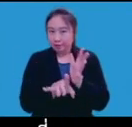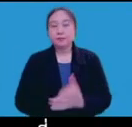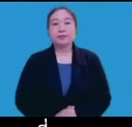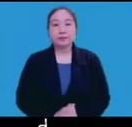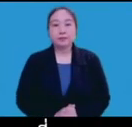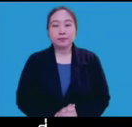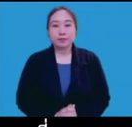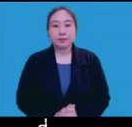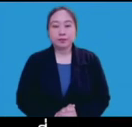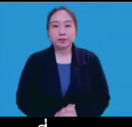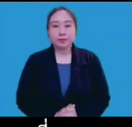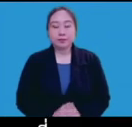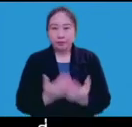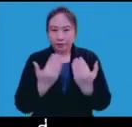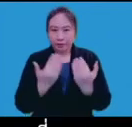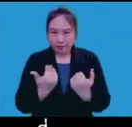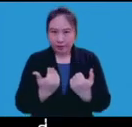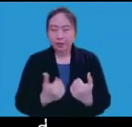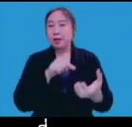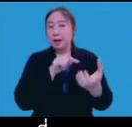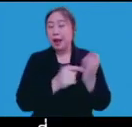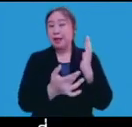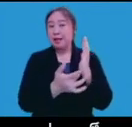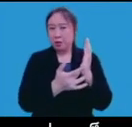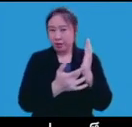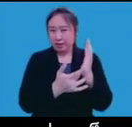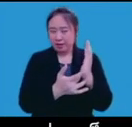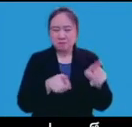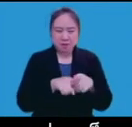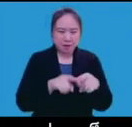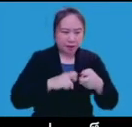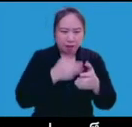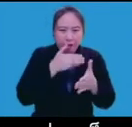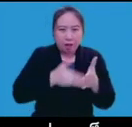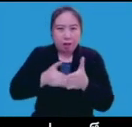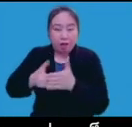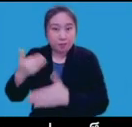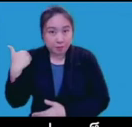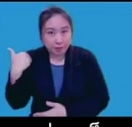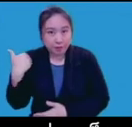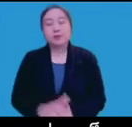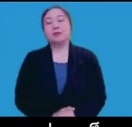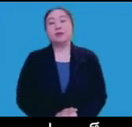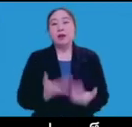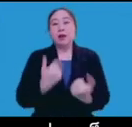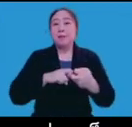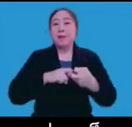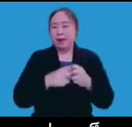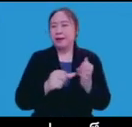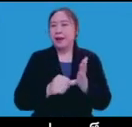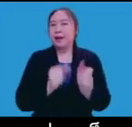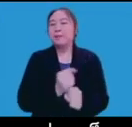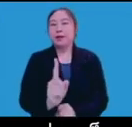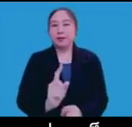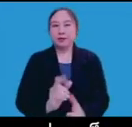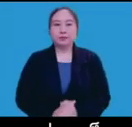างนี้ครับเจ้าหน้าที่มีข้อจำกัดในการใช้งานเทคโนโลยีหรือใช้งานทีพีโมหรือไม่ครับแล้วผ่านปัญหานั้นได้อย่าง